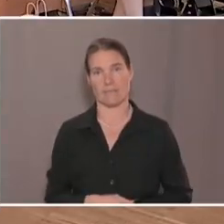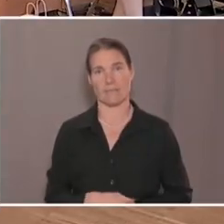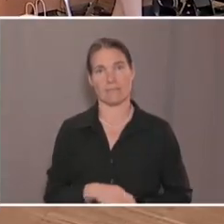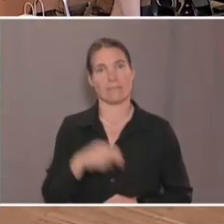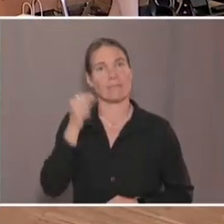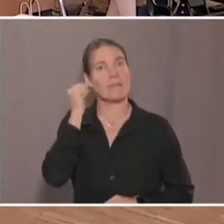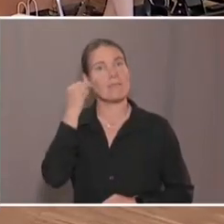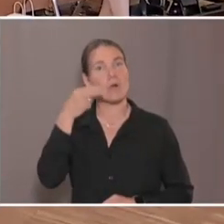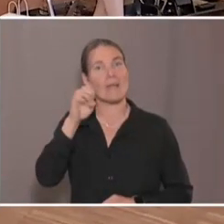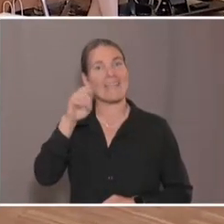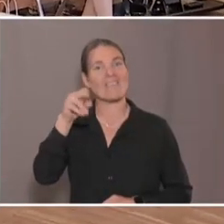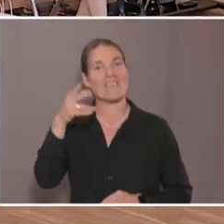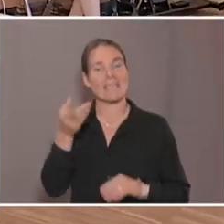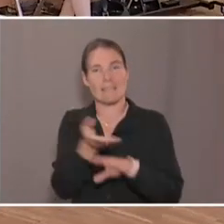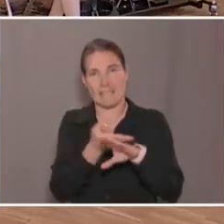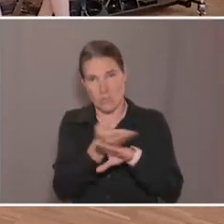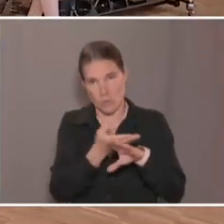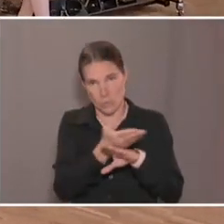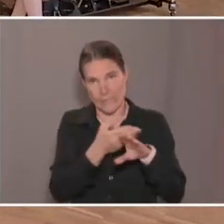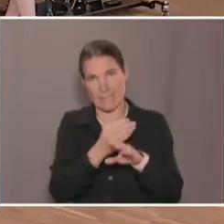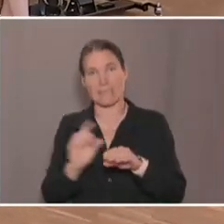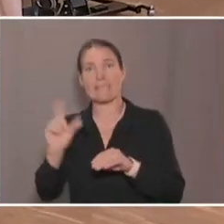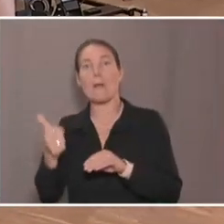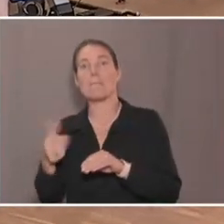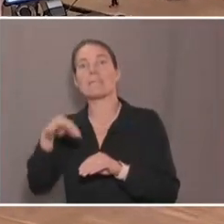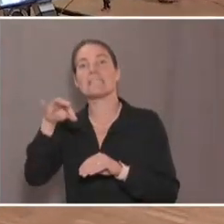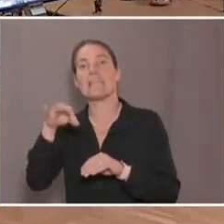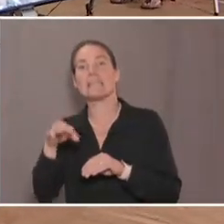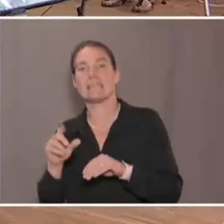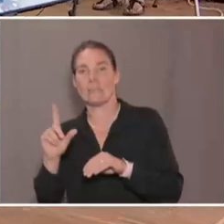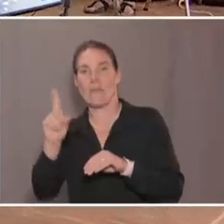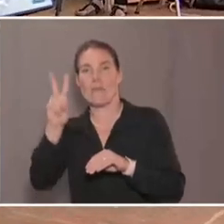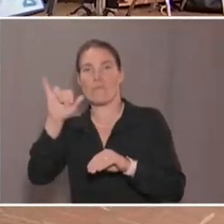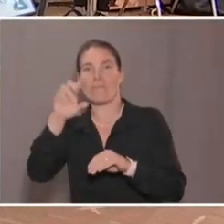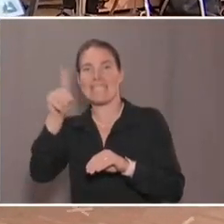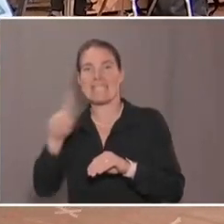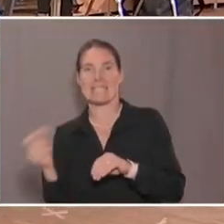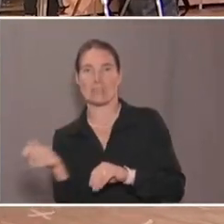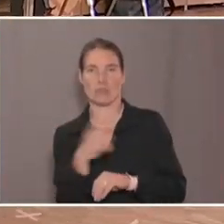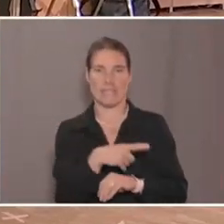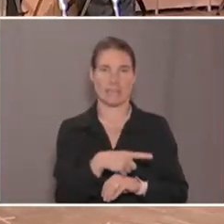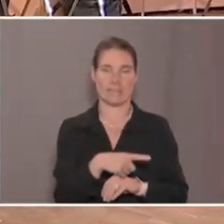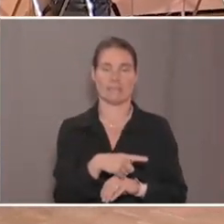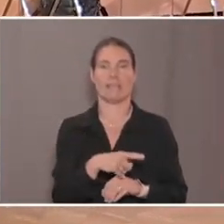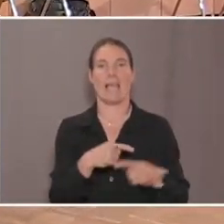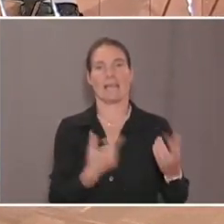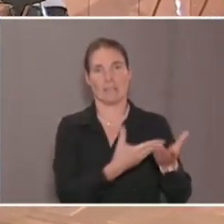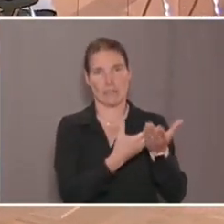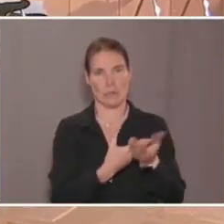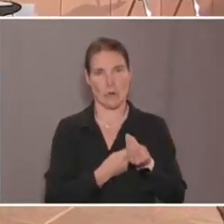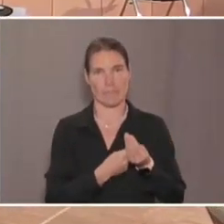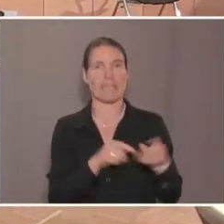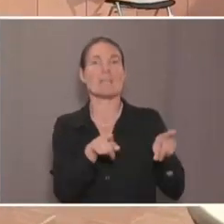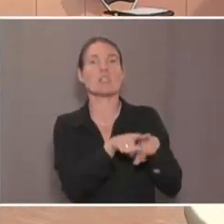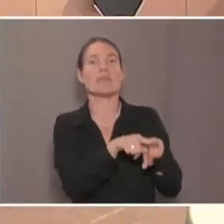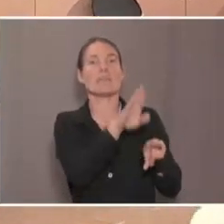zwar entschuldigen, hat aber ihren Vize geschickt, Herrn Bodderweg von der Technischen Hochschule Lübeck. Ebenfalls herzlich willkommen. Unsere